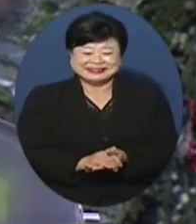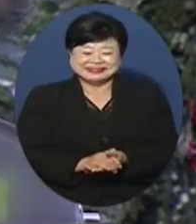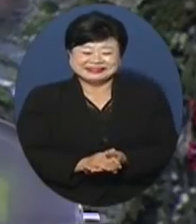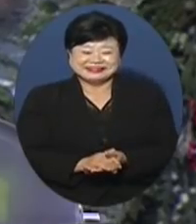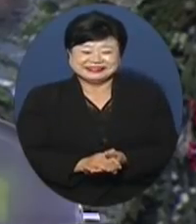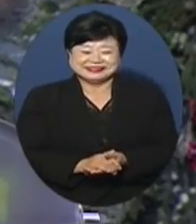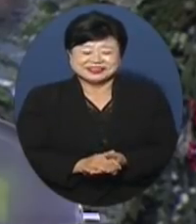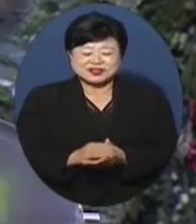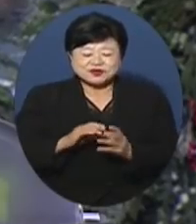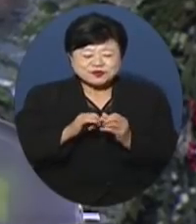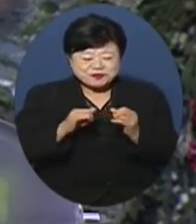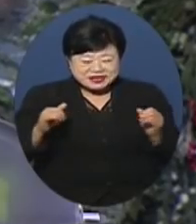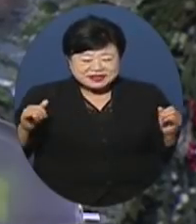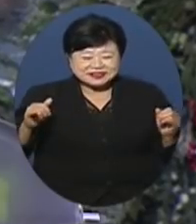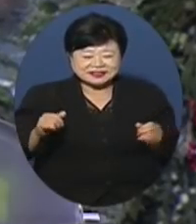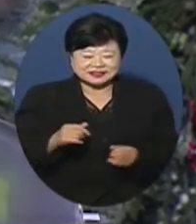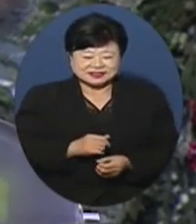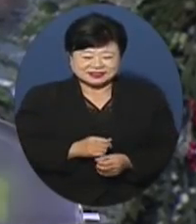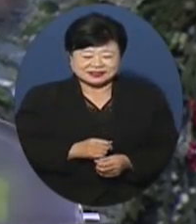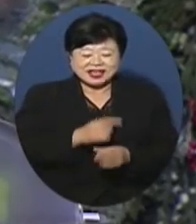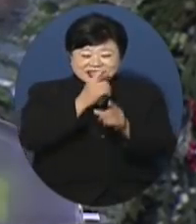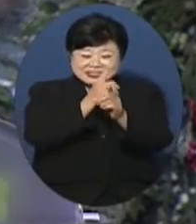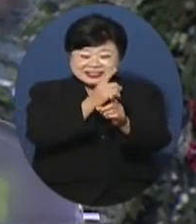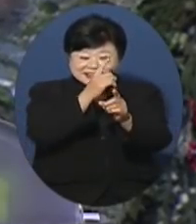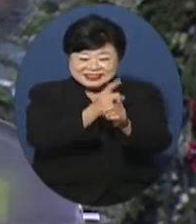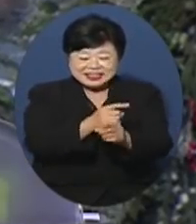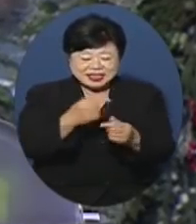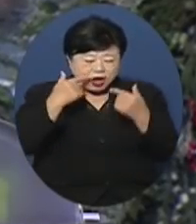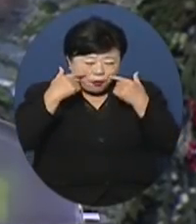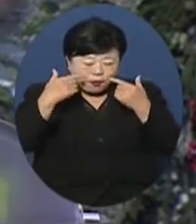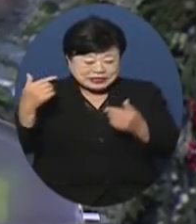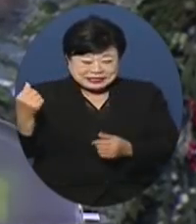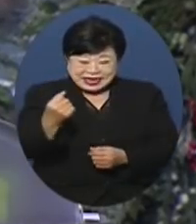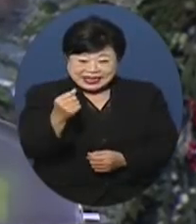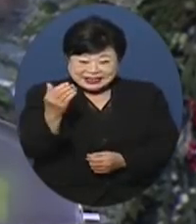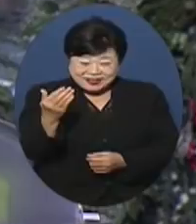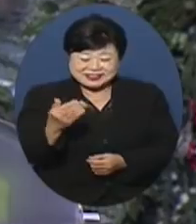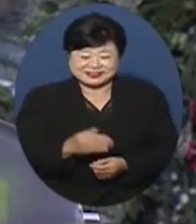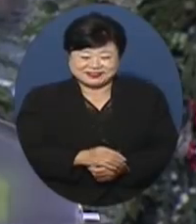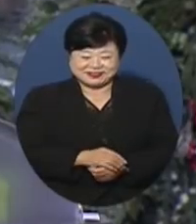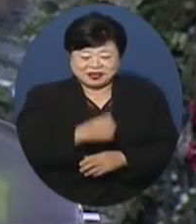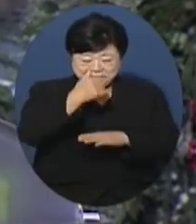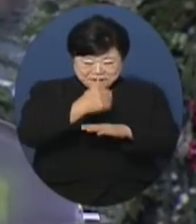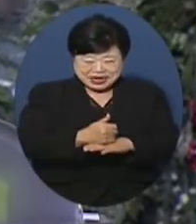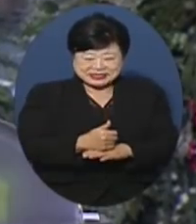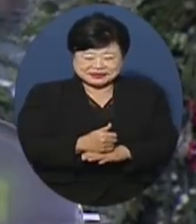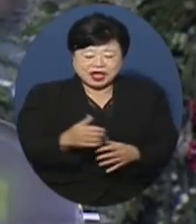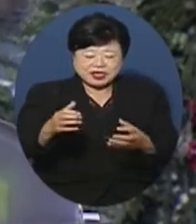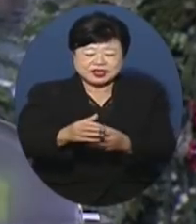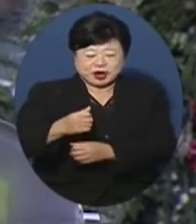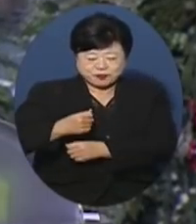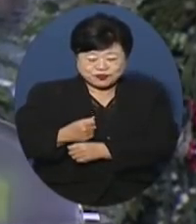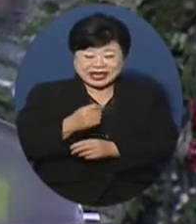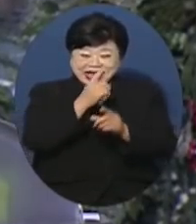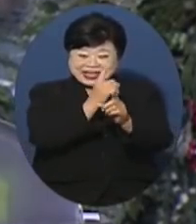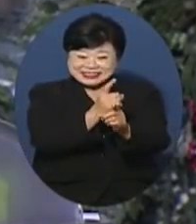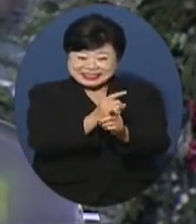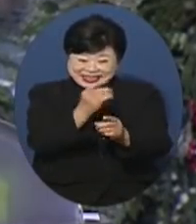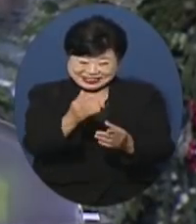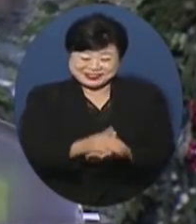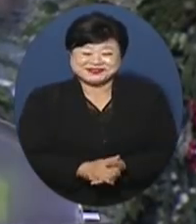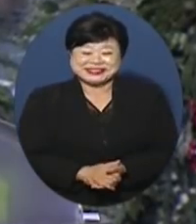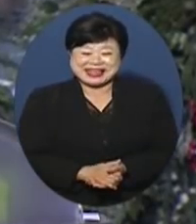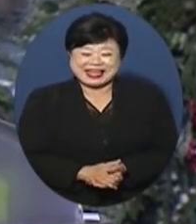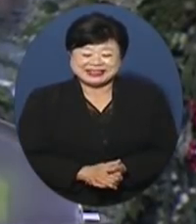그러자 국민들도 점차 승리의 확신을 갖게 되어 마침내 연합군이 승리했던 것입니다.